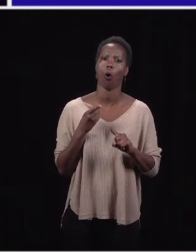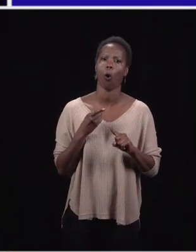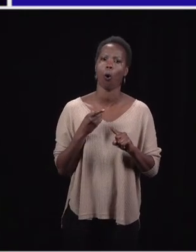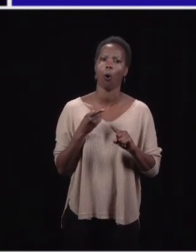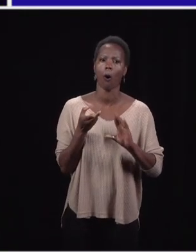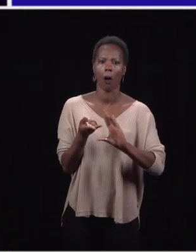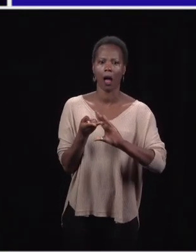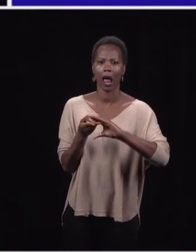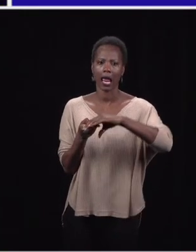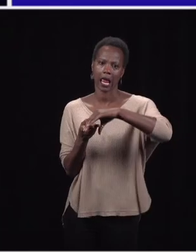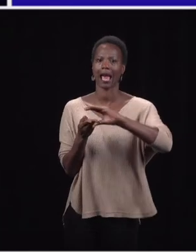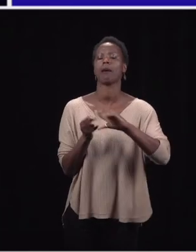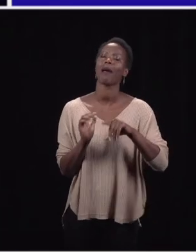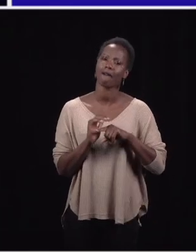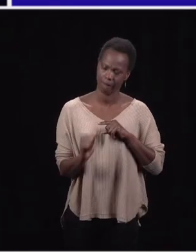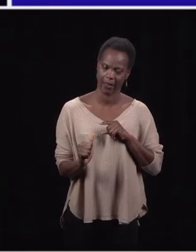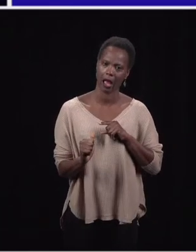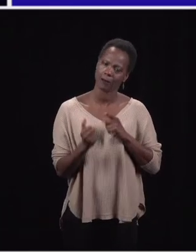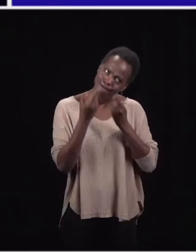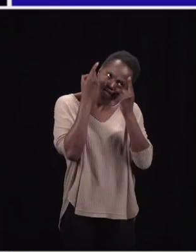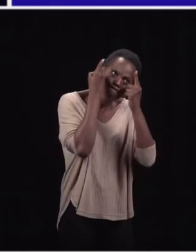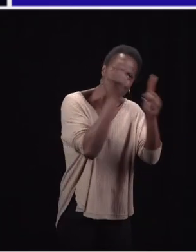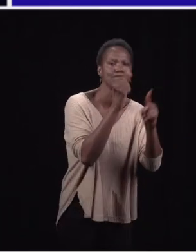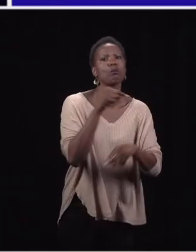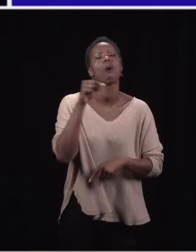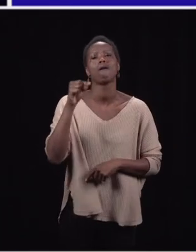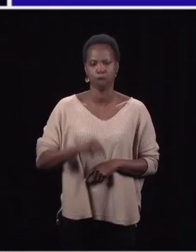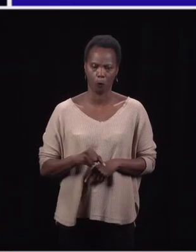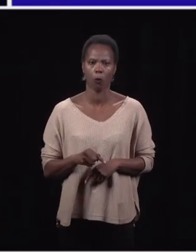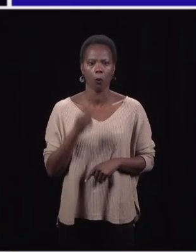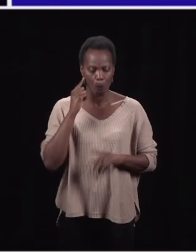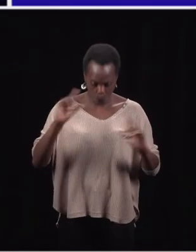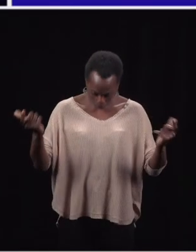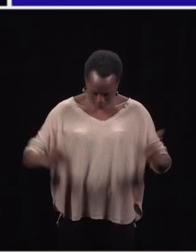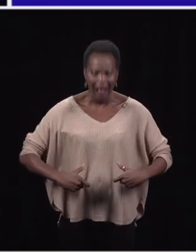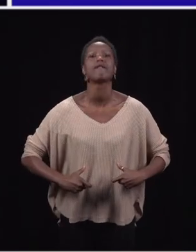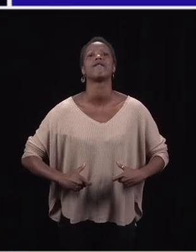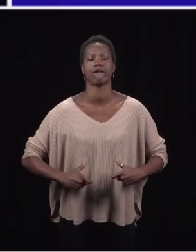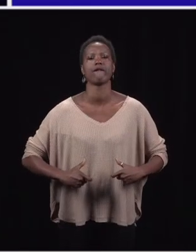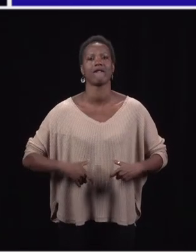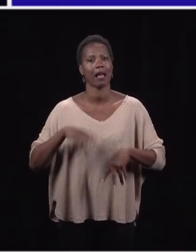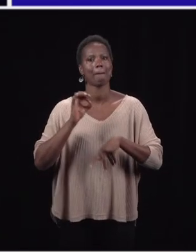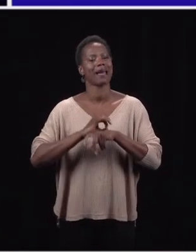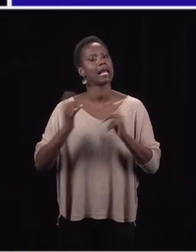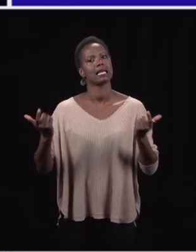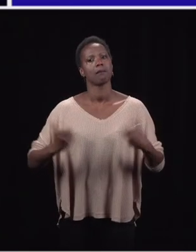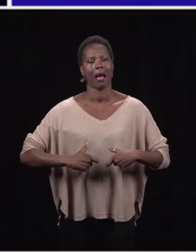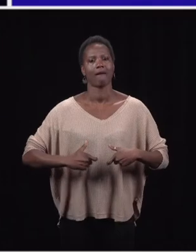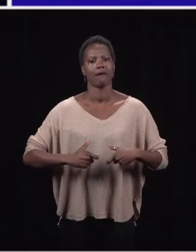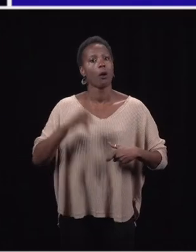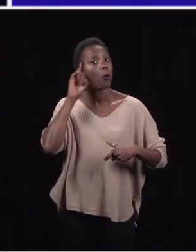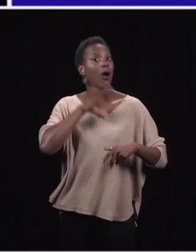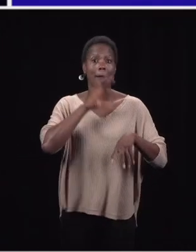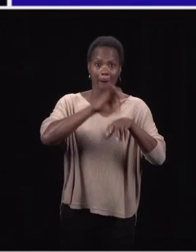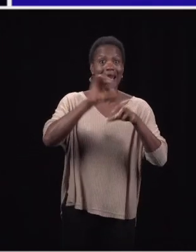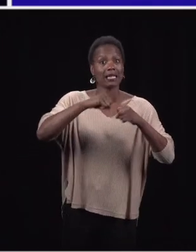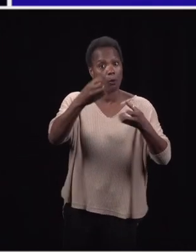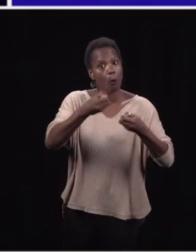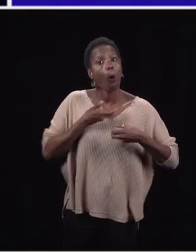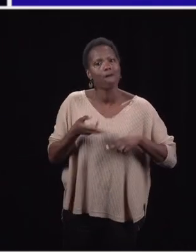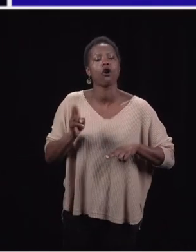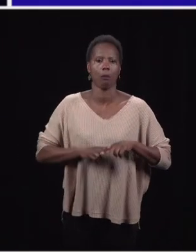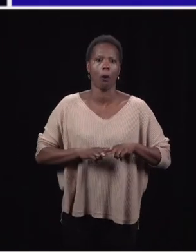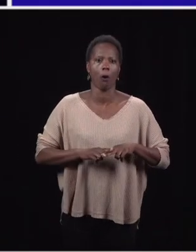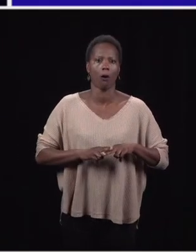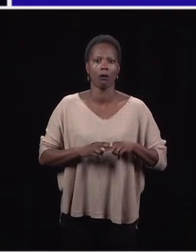IRM insister c'est important pour pour pouvoir déceler la maladie parce que ça peut se terminer parfois de manière dramatique et